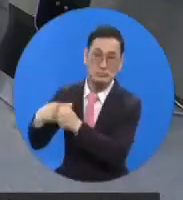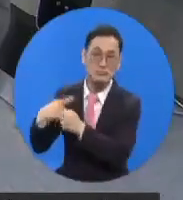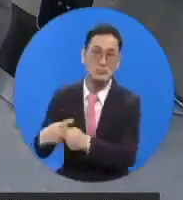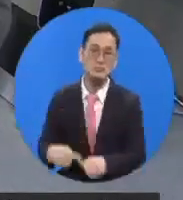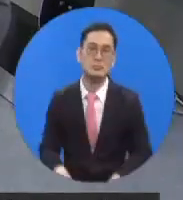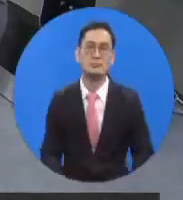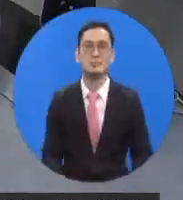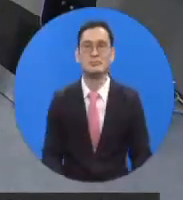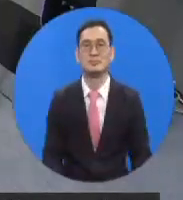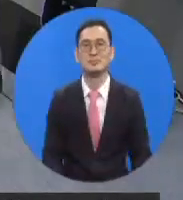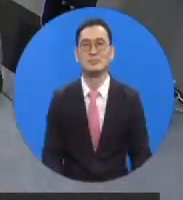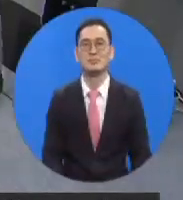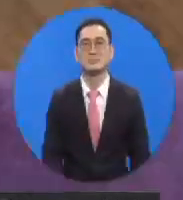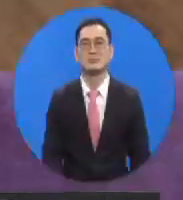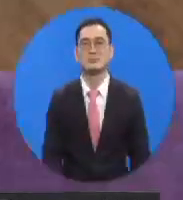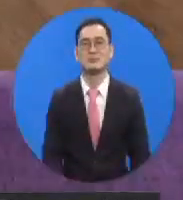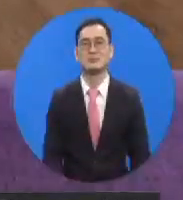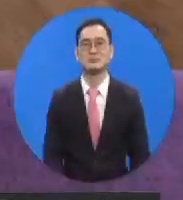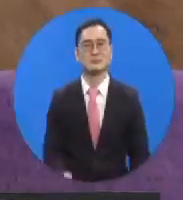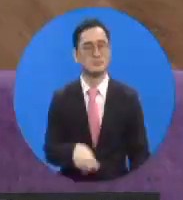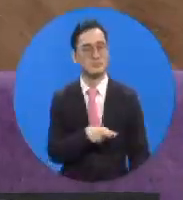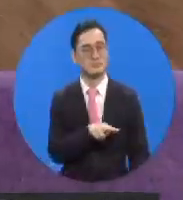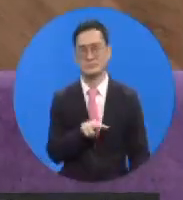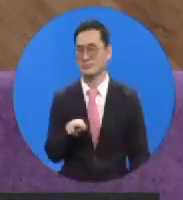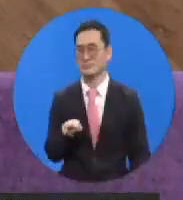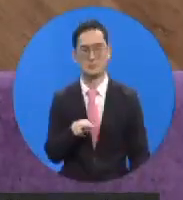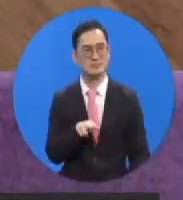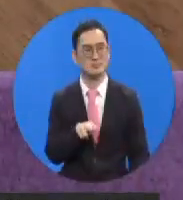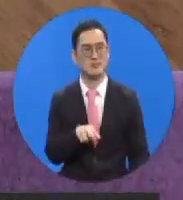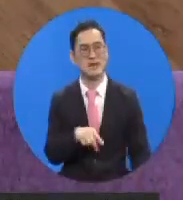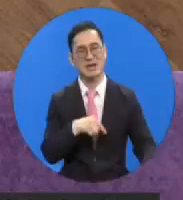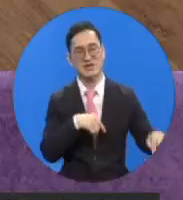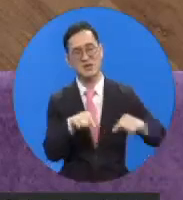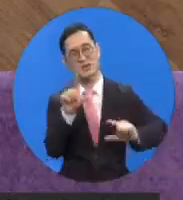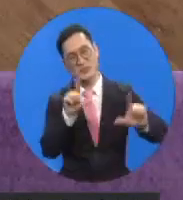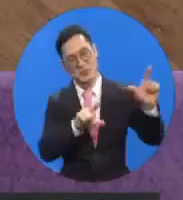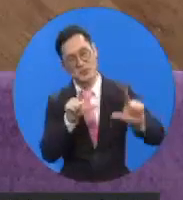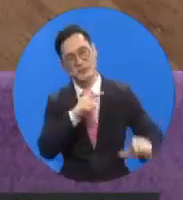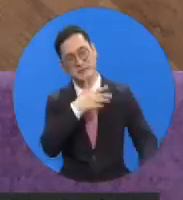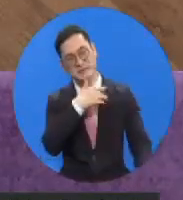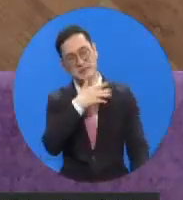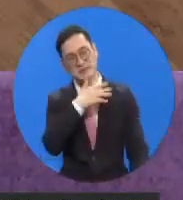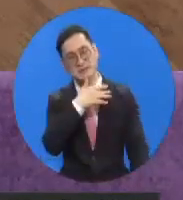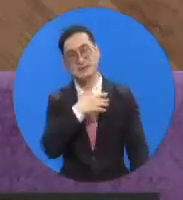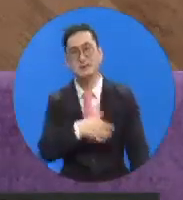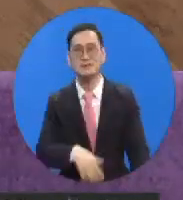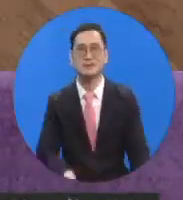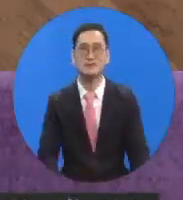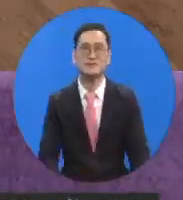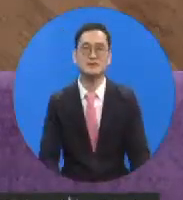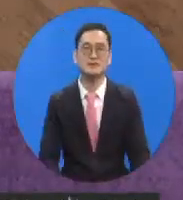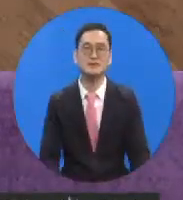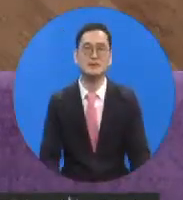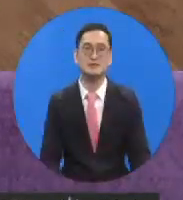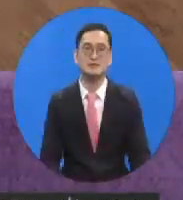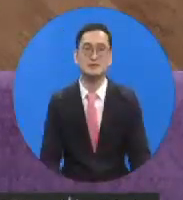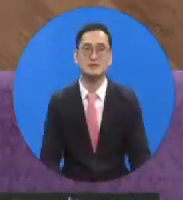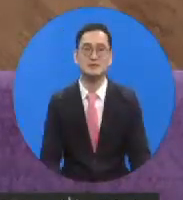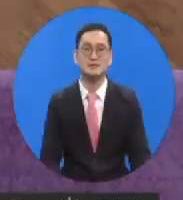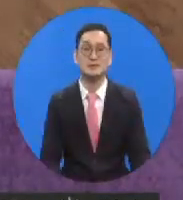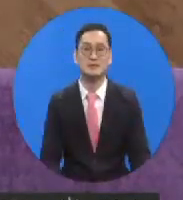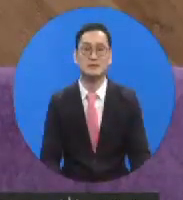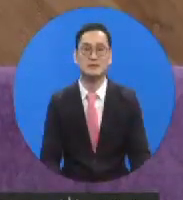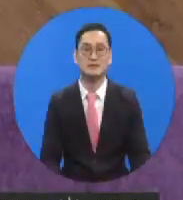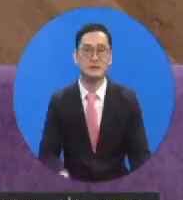이번에 국감을 보면서, 아, 정의의 정치구나. 그런 걸 내가 절실히 느낀 사람 중에 하나예요. 이제